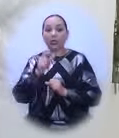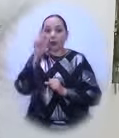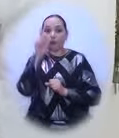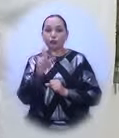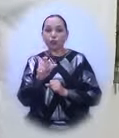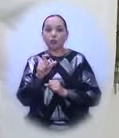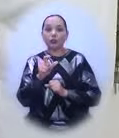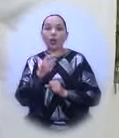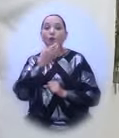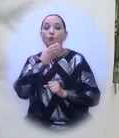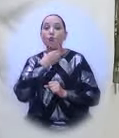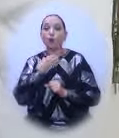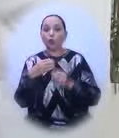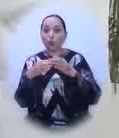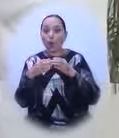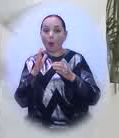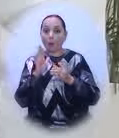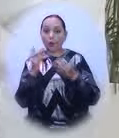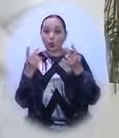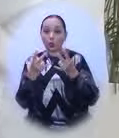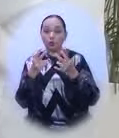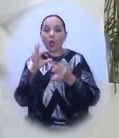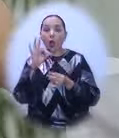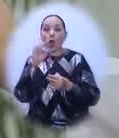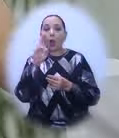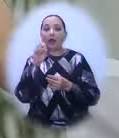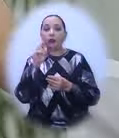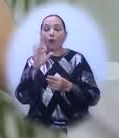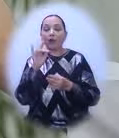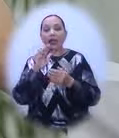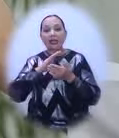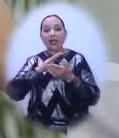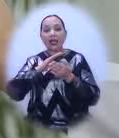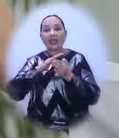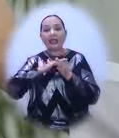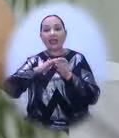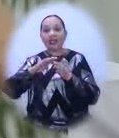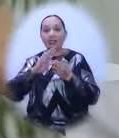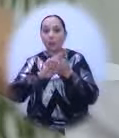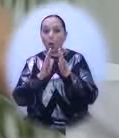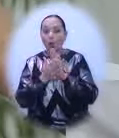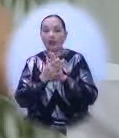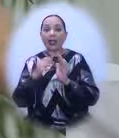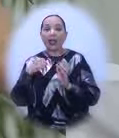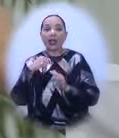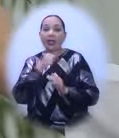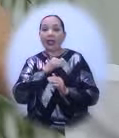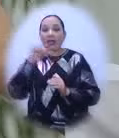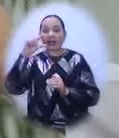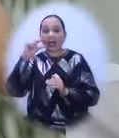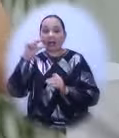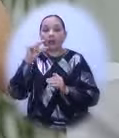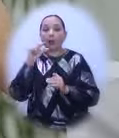Mijozimizning bo'yini yo'g'on bo'lgani uchun akantovkani tekis holatiga, ya'ni eng kalta